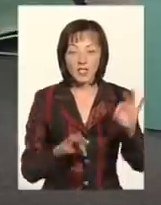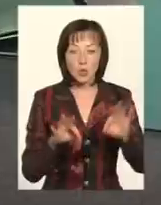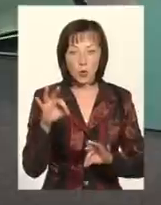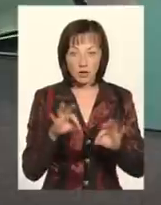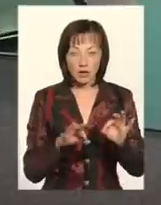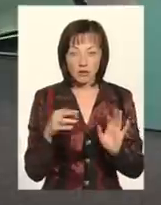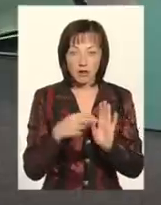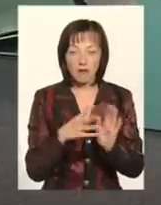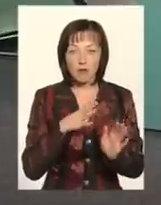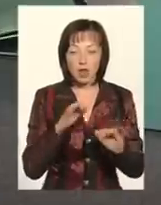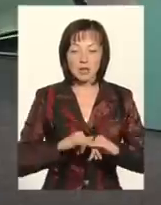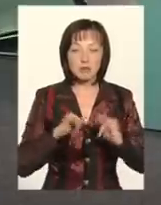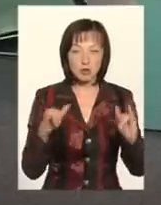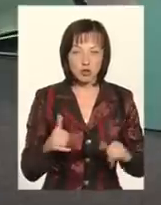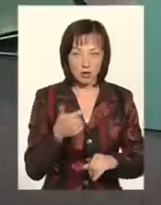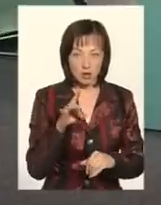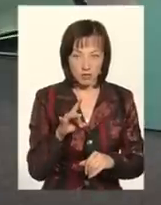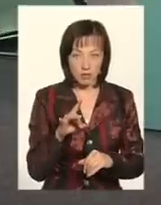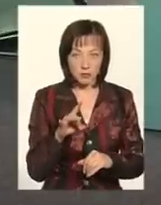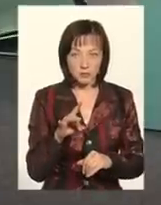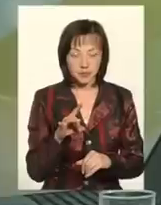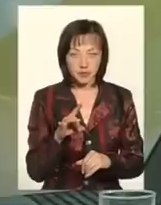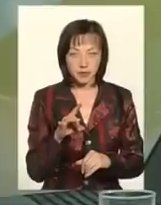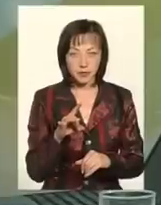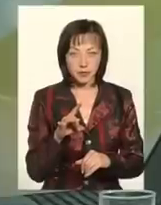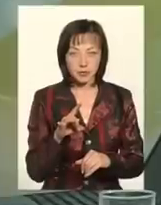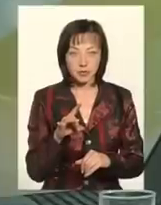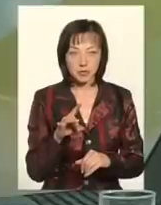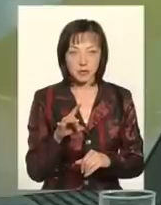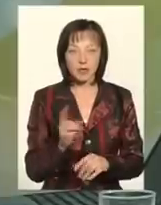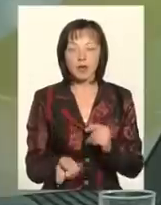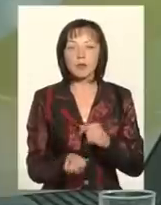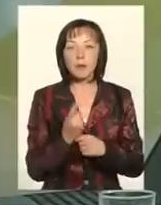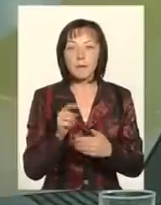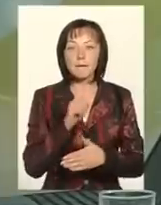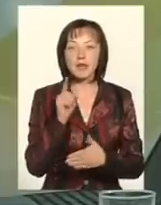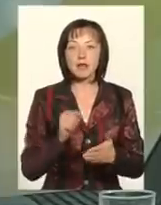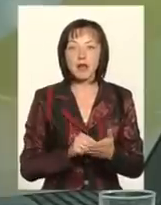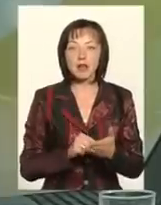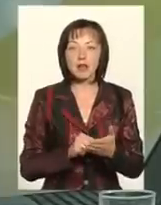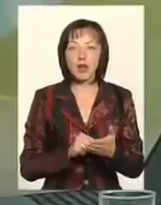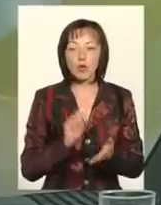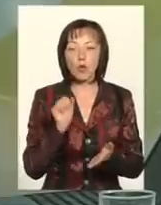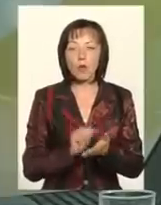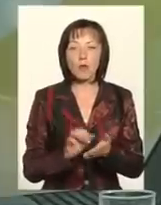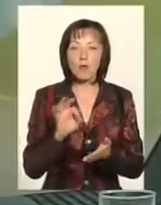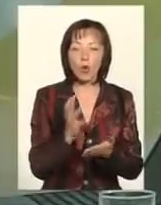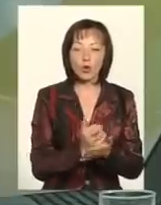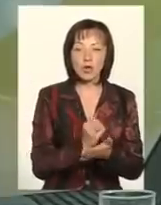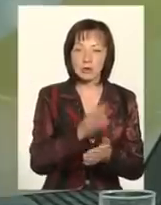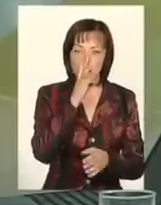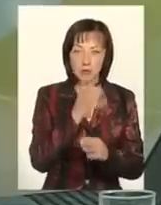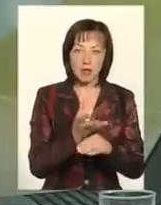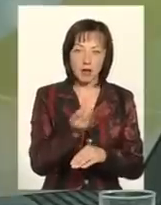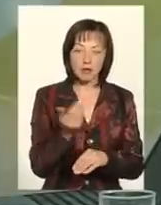була збільшена в гривні поставало таке питання як документ про дохідність то есть мається на увазі чи зарплата Чи